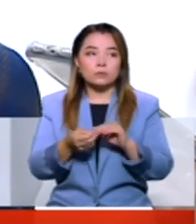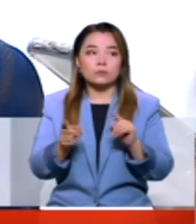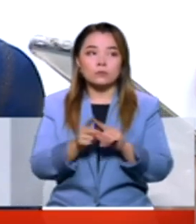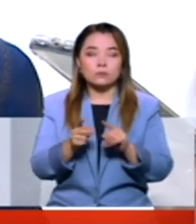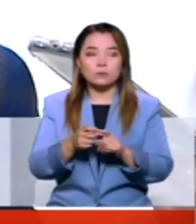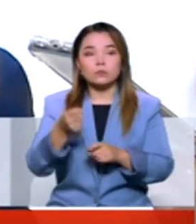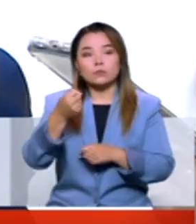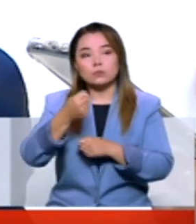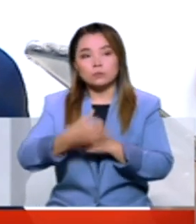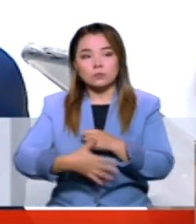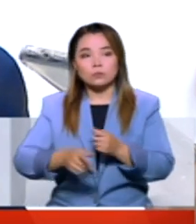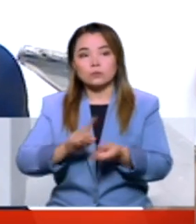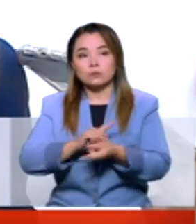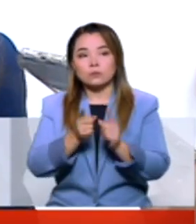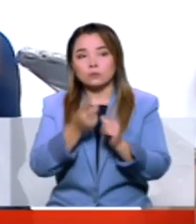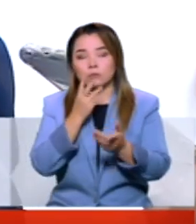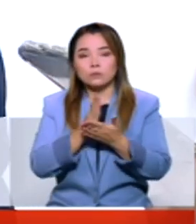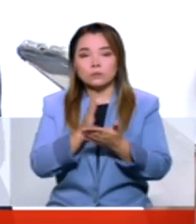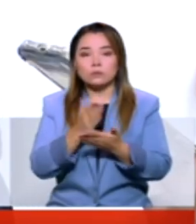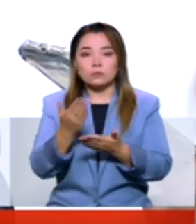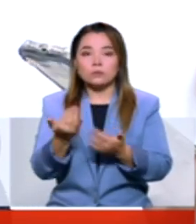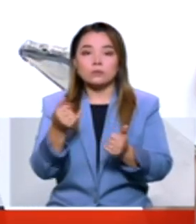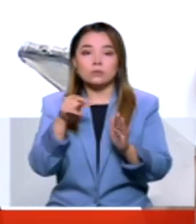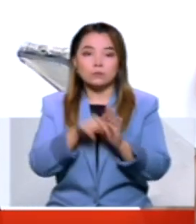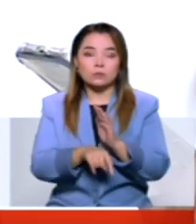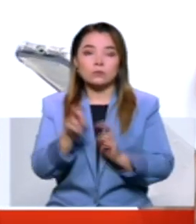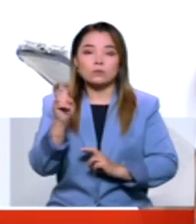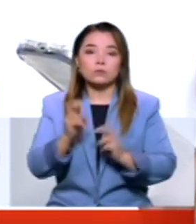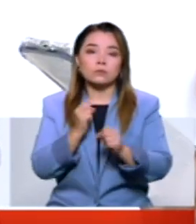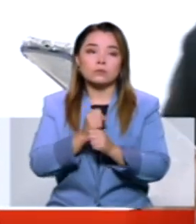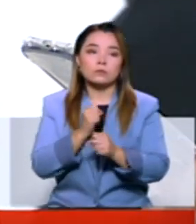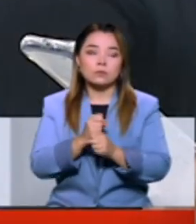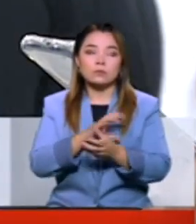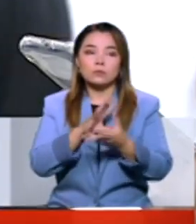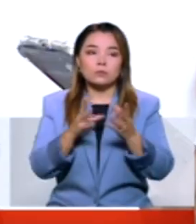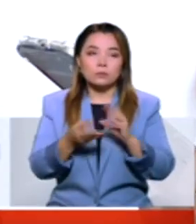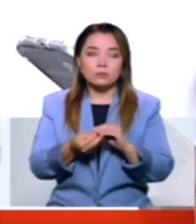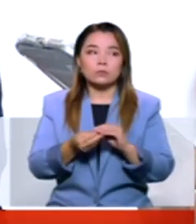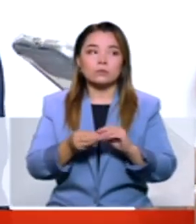Орталықтандыру болып кеткен, былайша айтқанда. Ал ішкі жалпы өнім қаяқта жасалынады? Астанада емес қой.